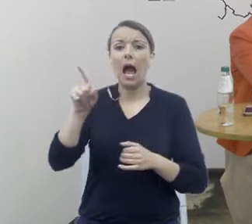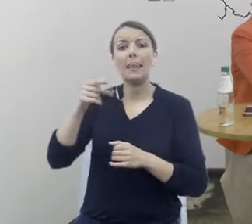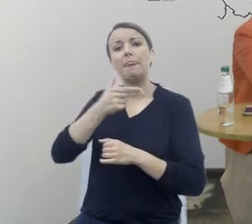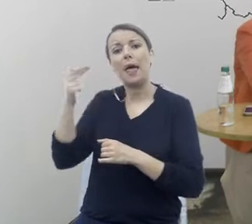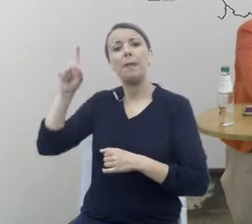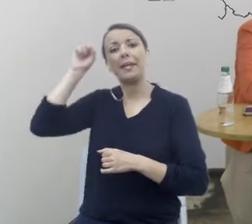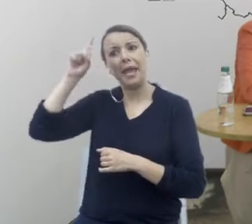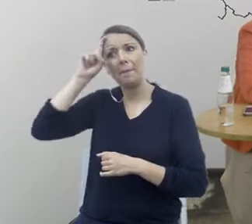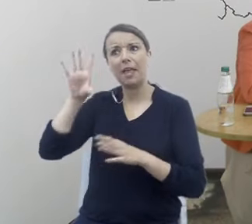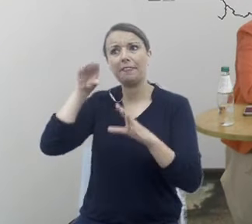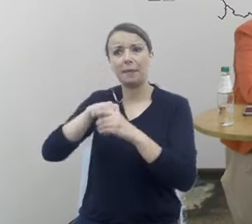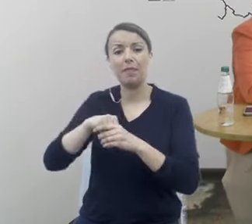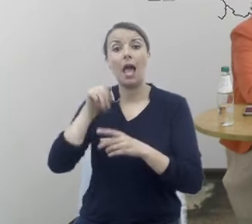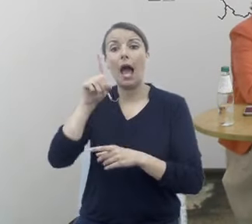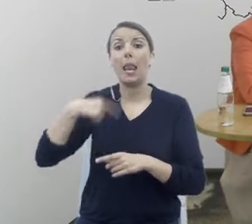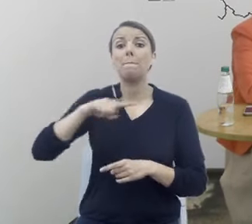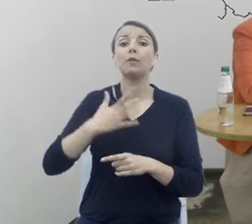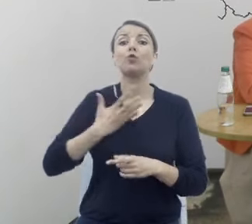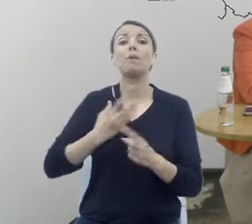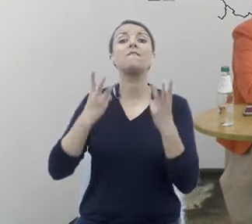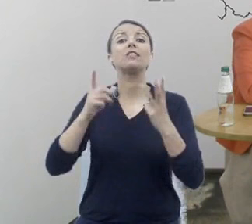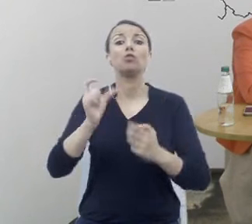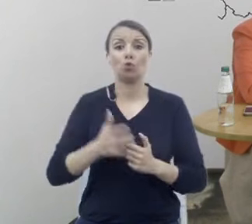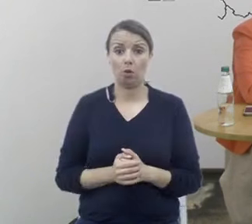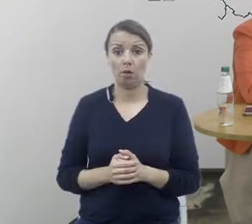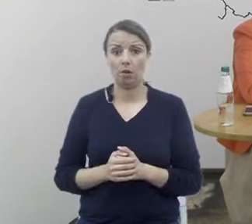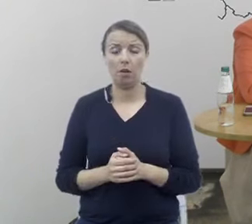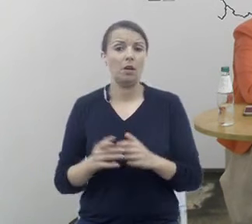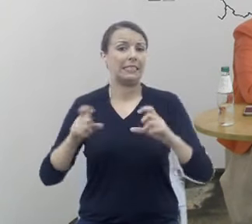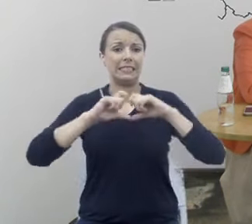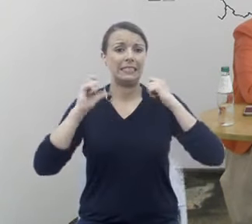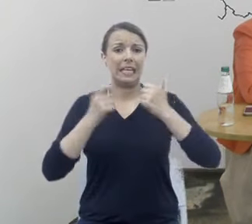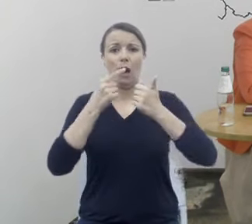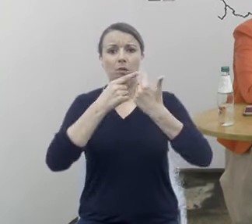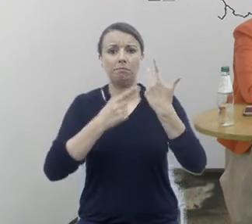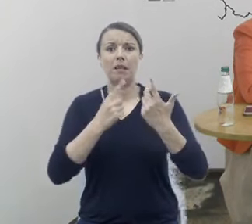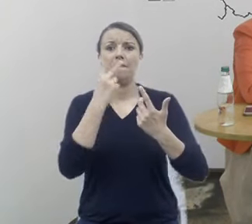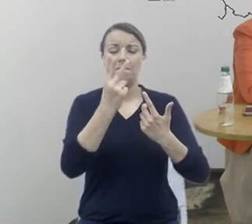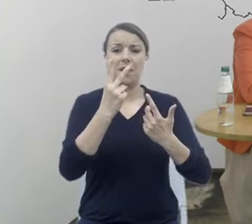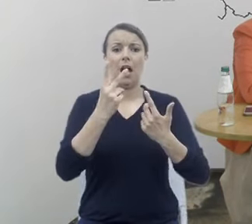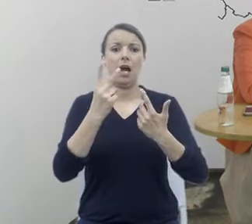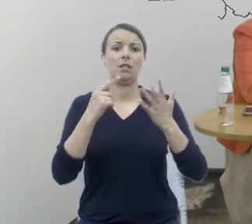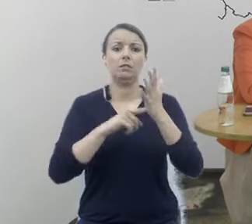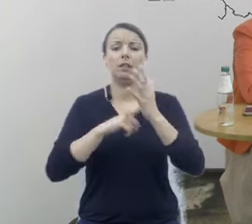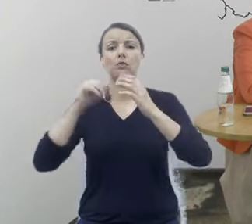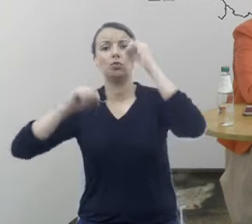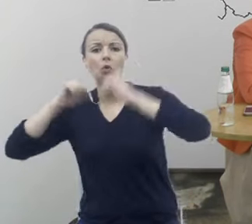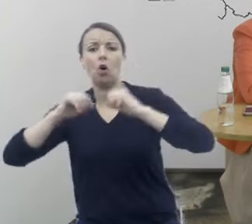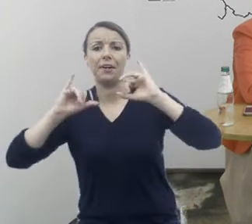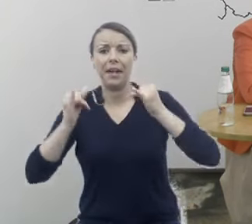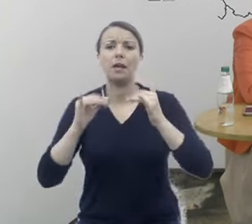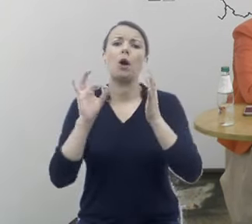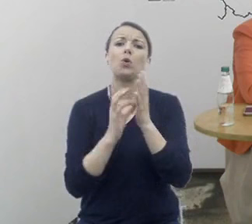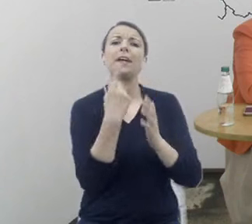co jest dla nas ważniejsze? W całych tym dochodzeniach, dwóch procesach, bo drugi był taki jednej osoby, Sobuty